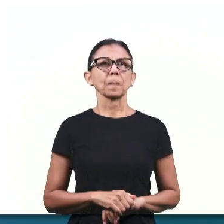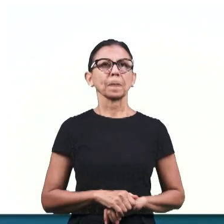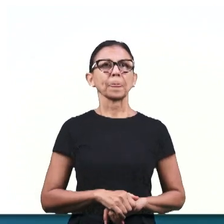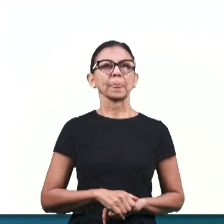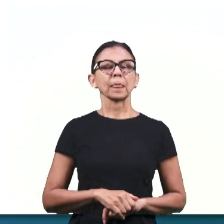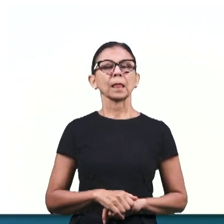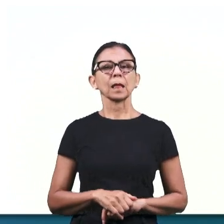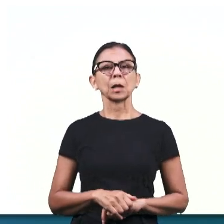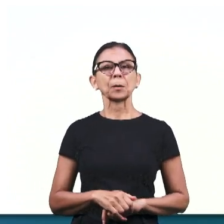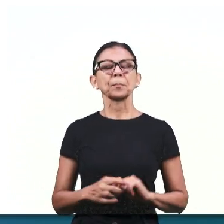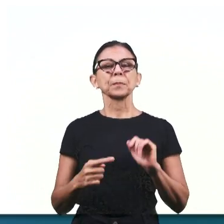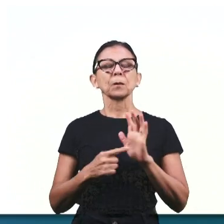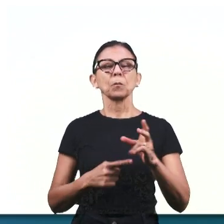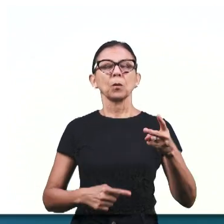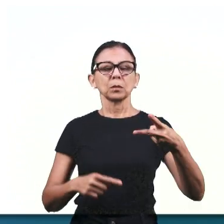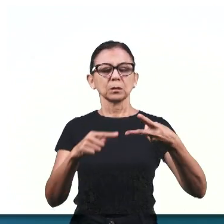l'époque